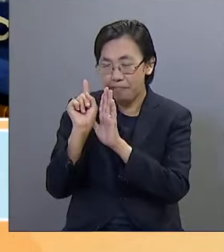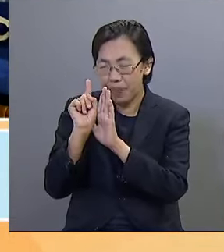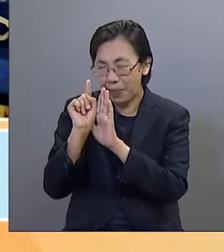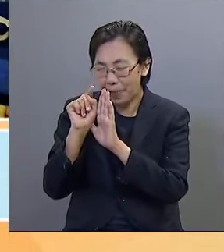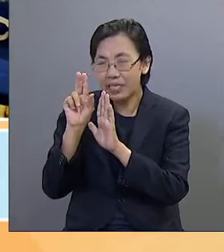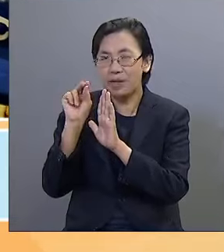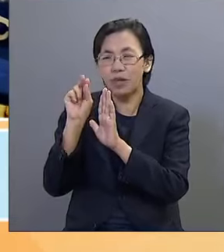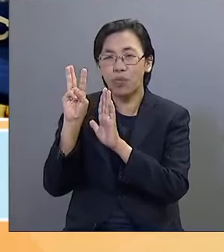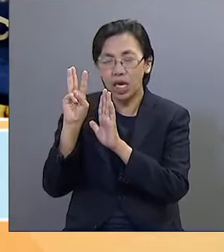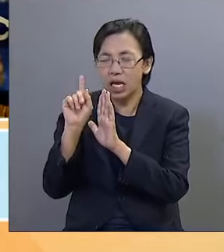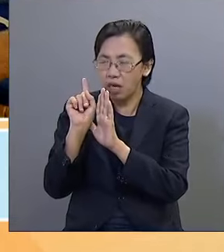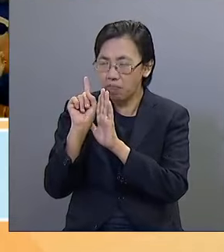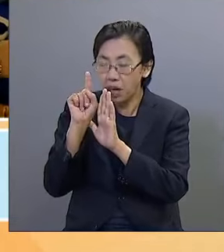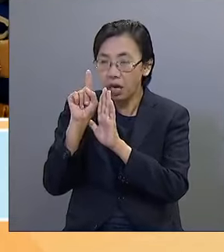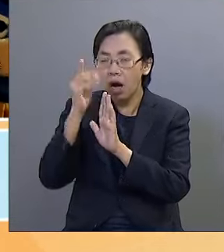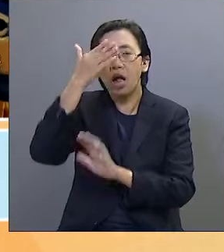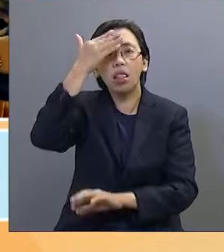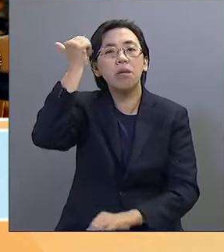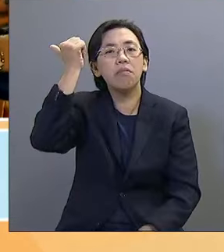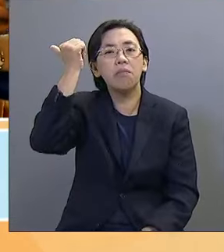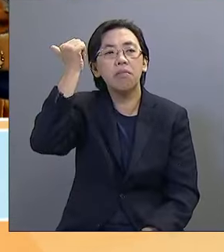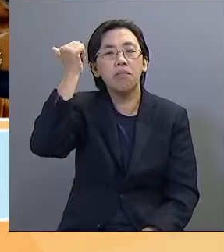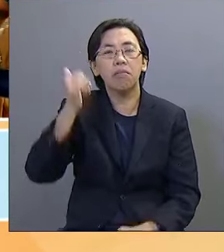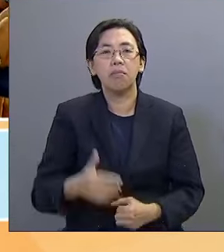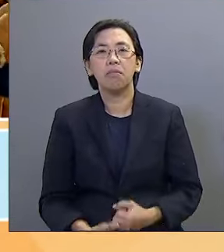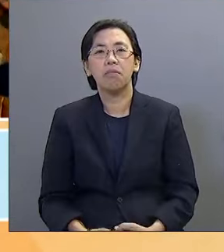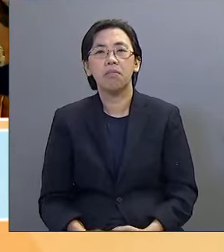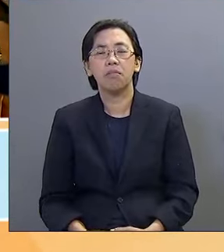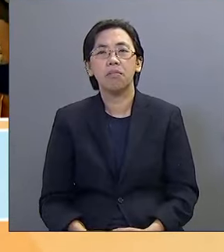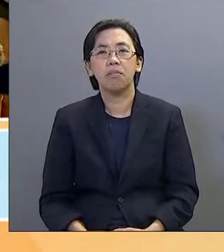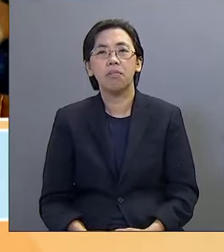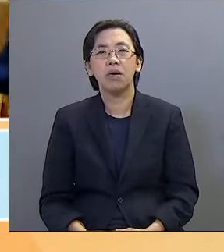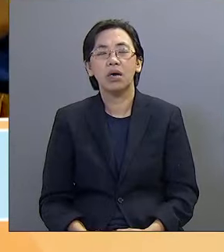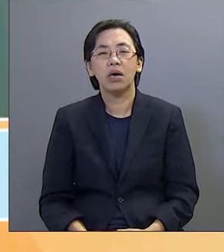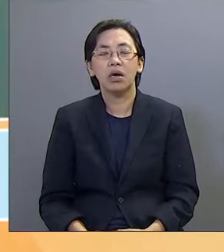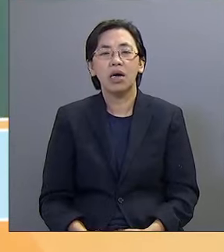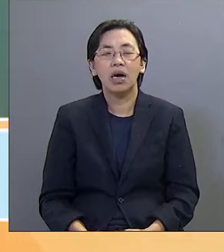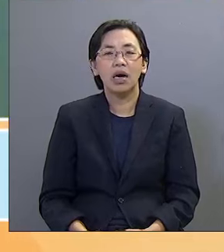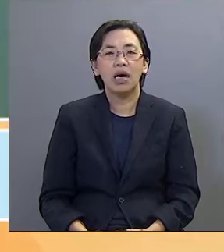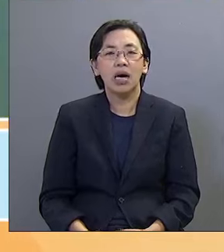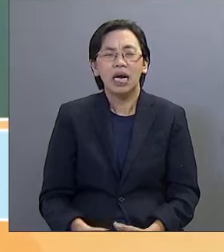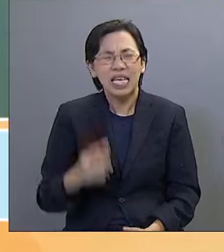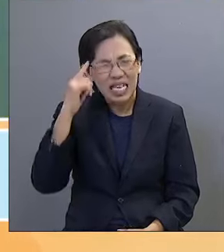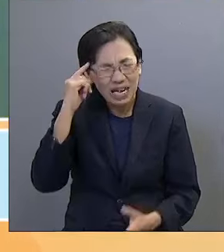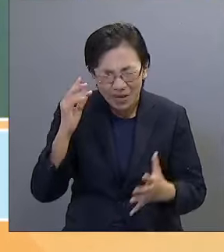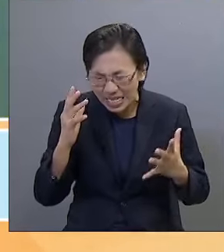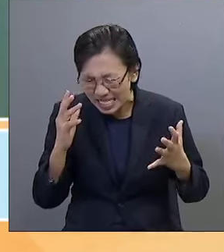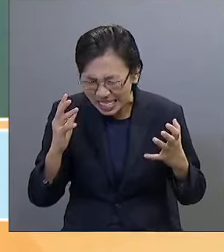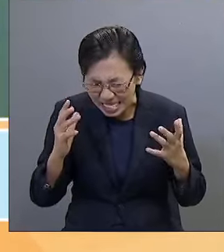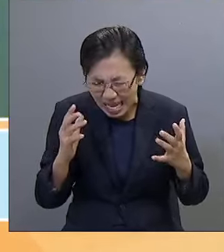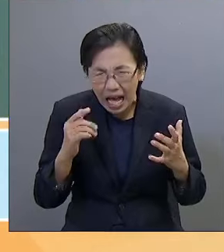หรือว่า1นาทีเงี้ยลืมเลย ก็คือแบบลืมแบบไม่นึกก็ไม่ออกด้วยอย่างนี้ใช่ไ